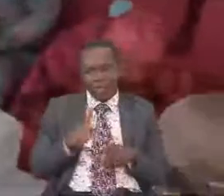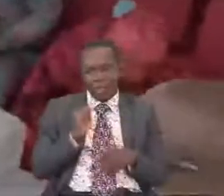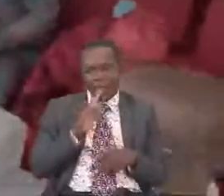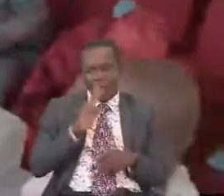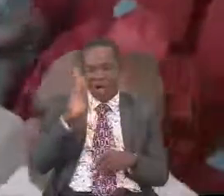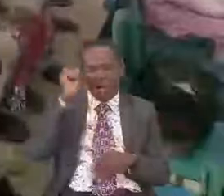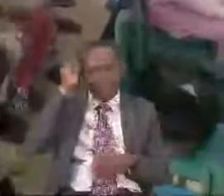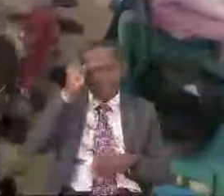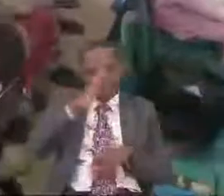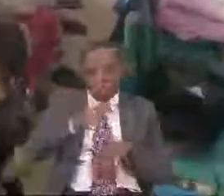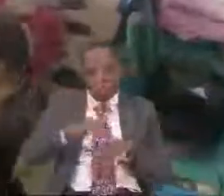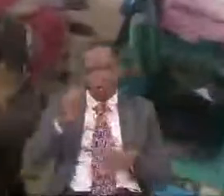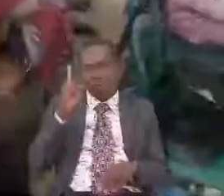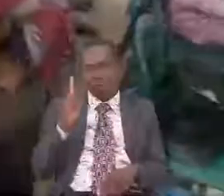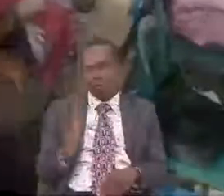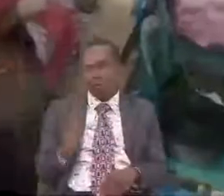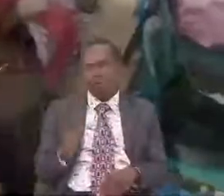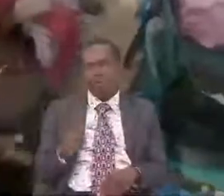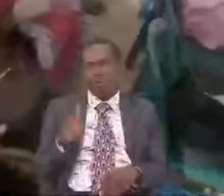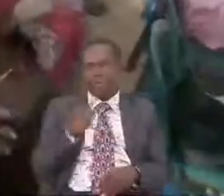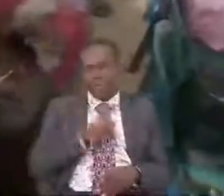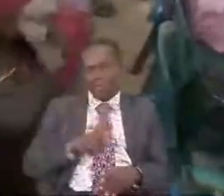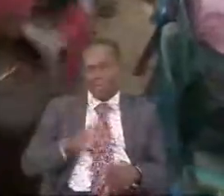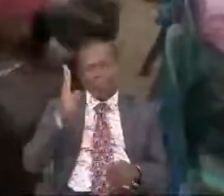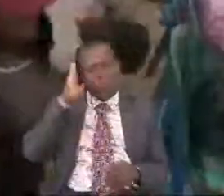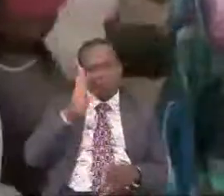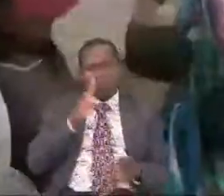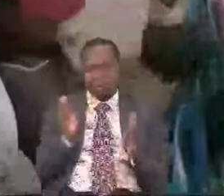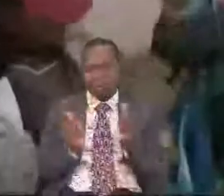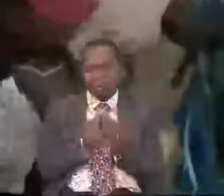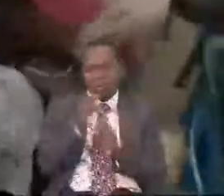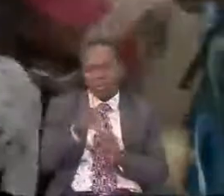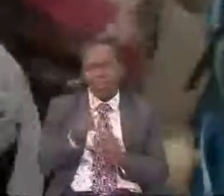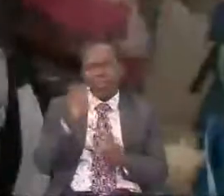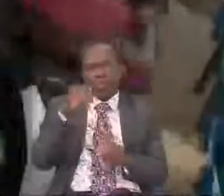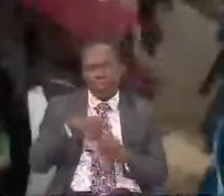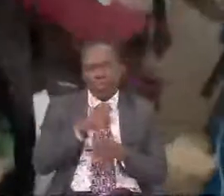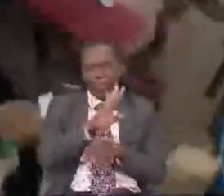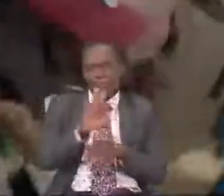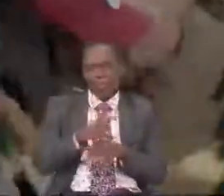avec toi sur le champ missionnaire. Il ne va pas te décevoir.